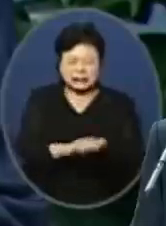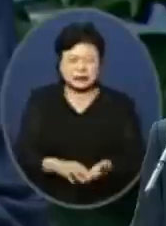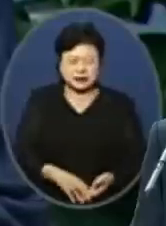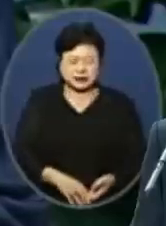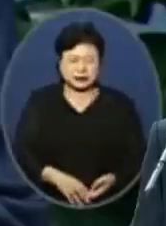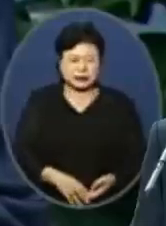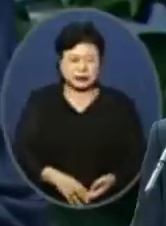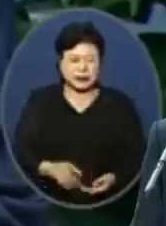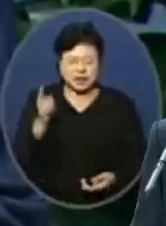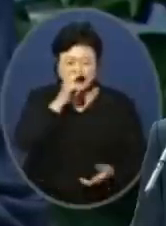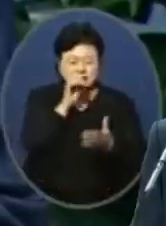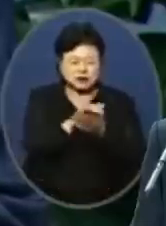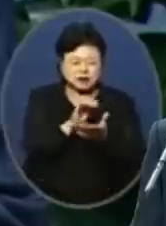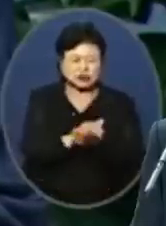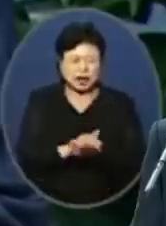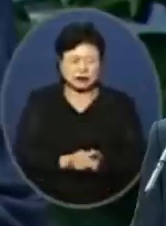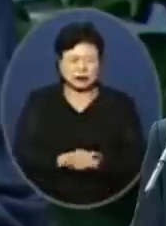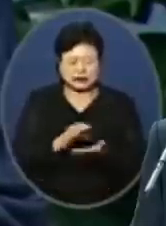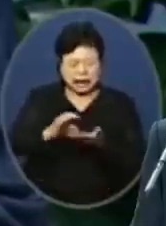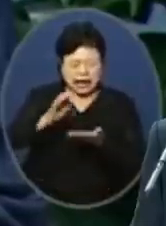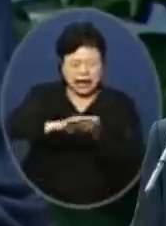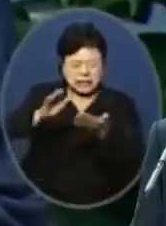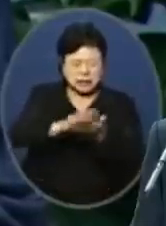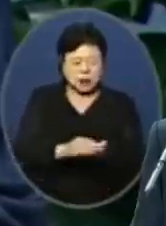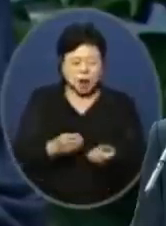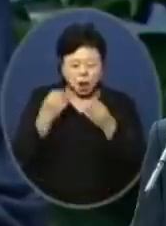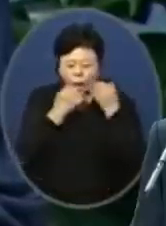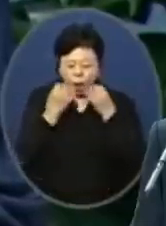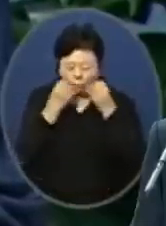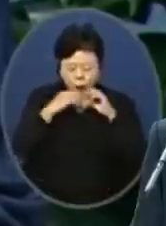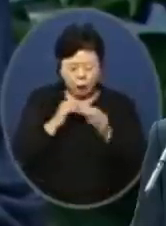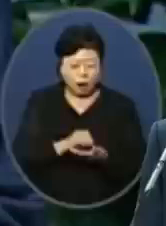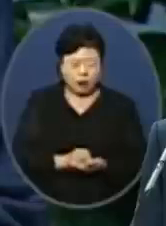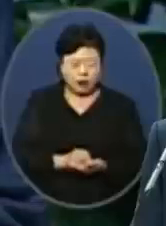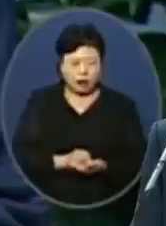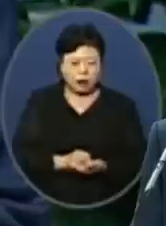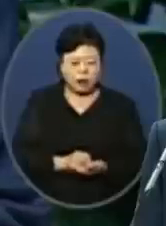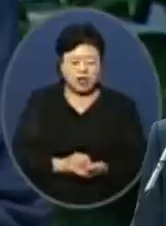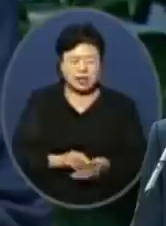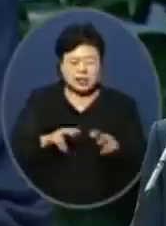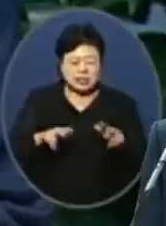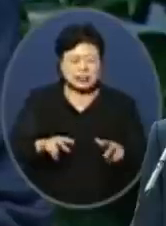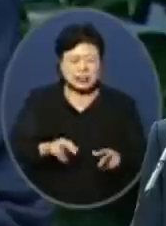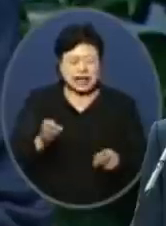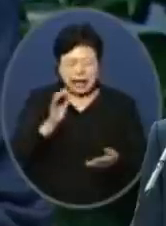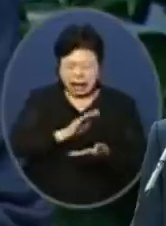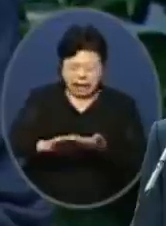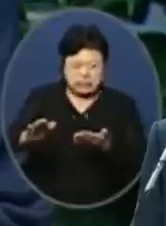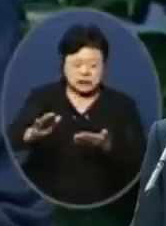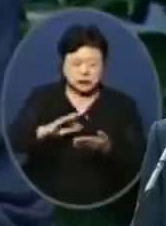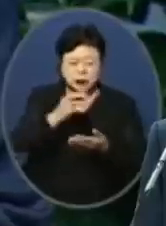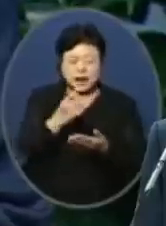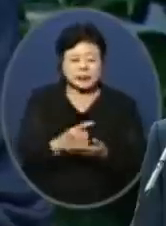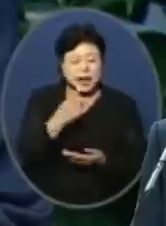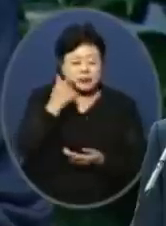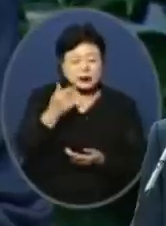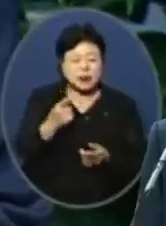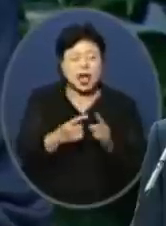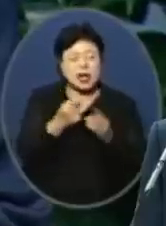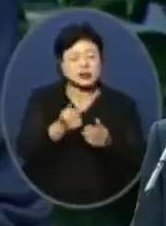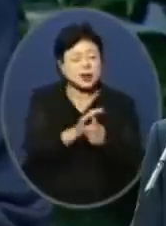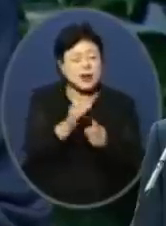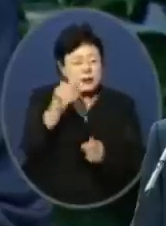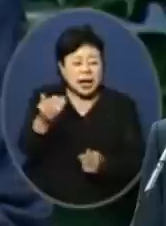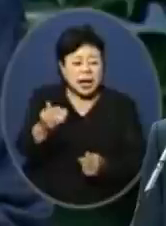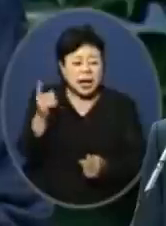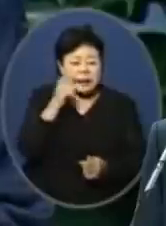나쁜 놈들하고 다 당진가산하고 병들어서 이제 돌아오는데 아버지가 왜 그를 영접하는 것입니까?